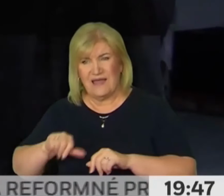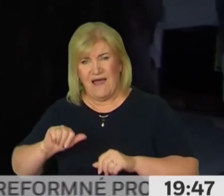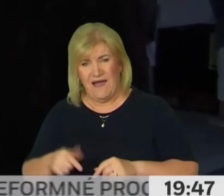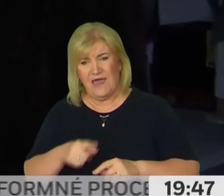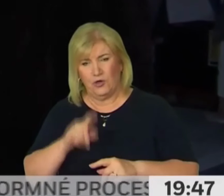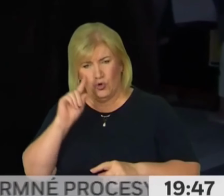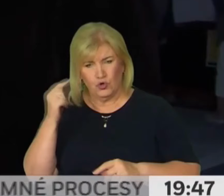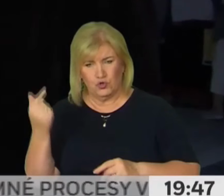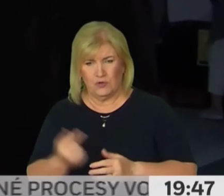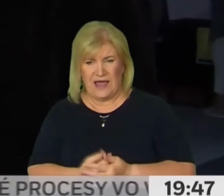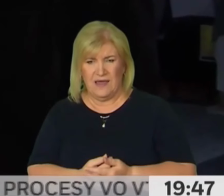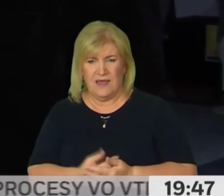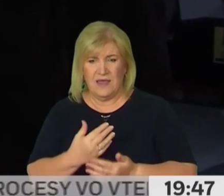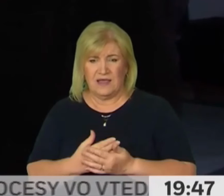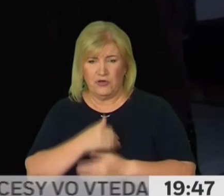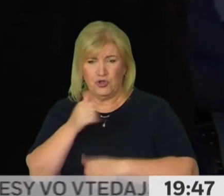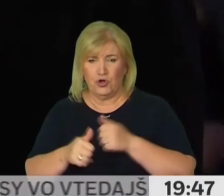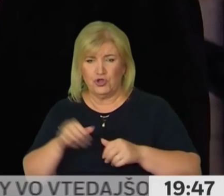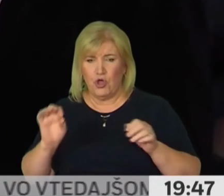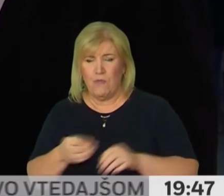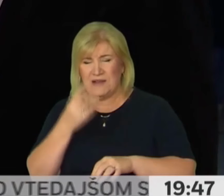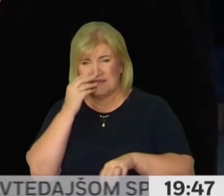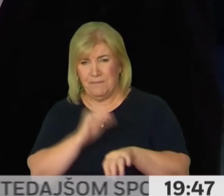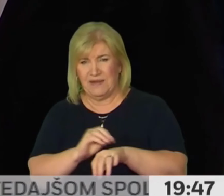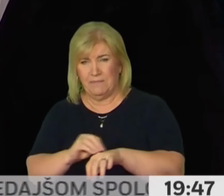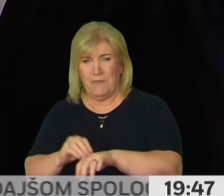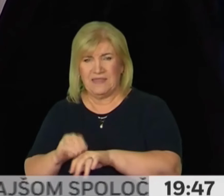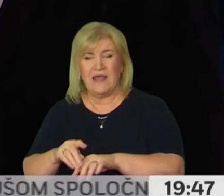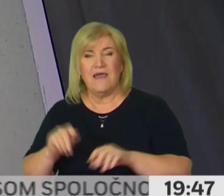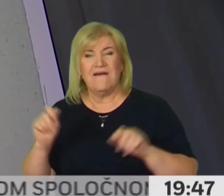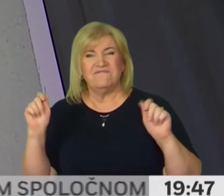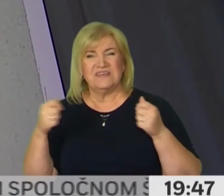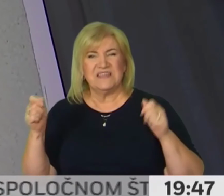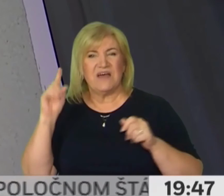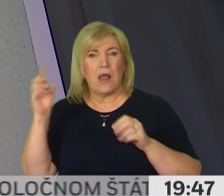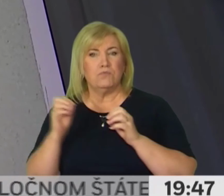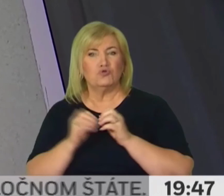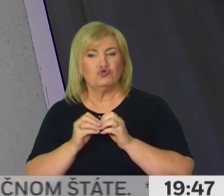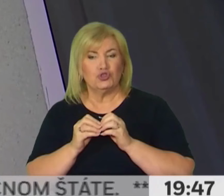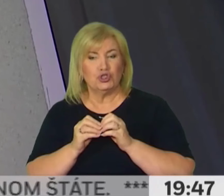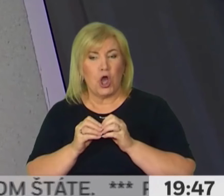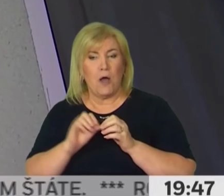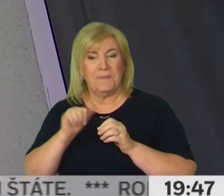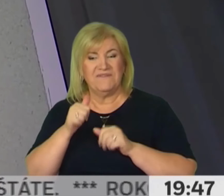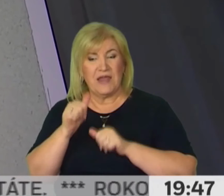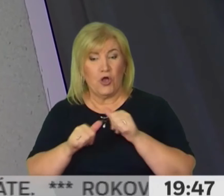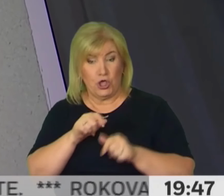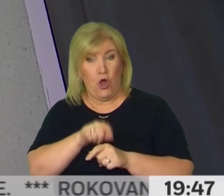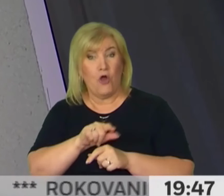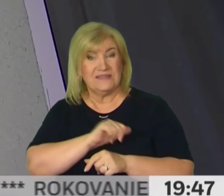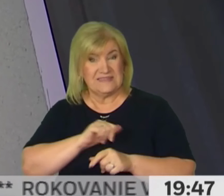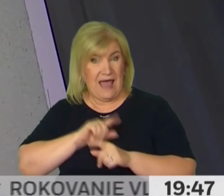tú kultúru. Každoročne si umelca pripomínajú na muzikálovom festivale v Brusne, na ktorom sa prvé roky Jozef Bednárik